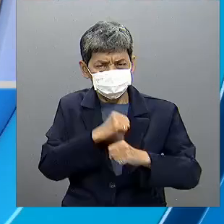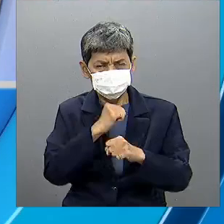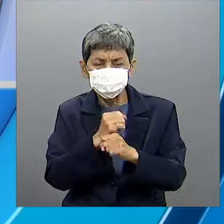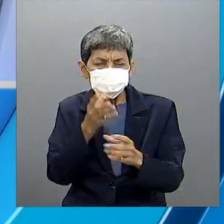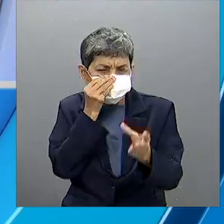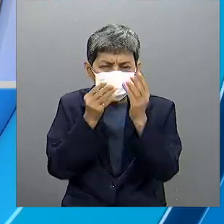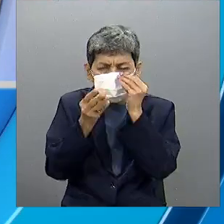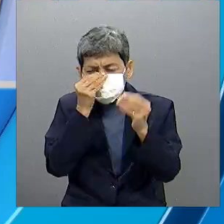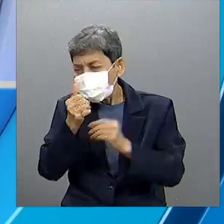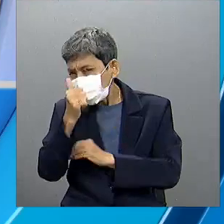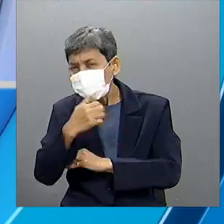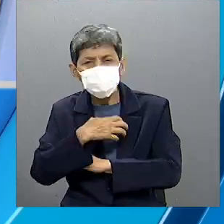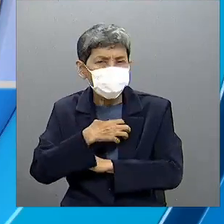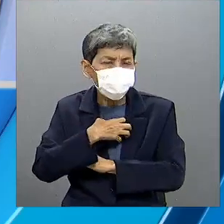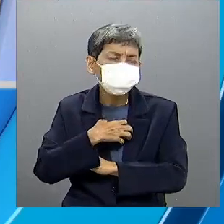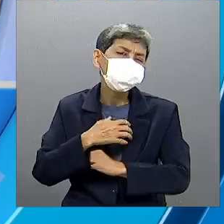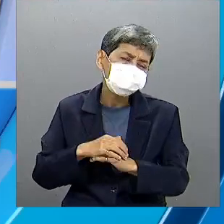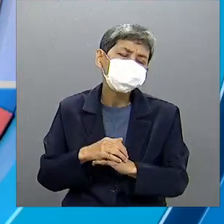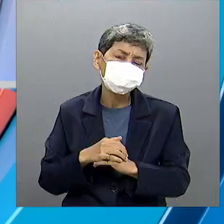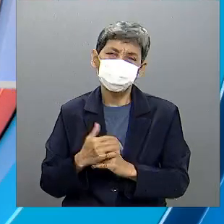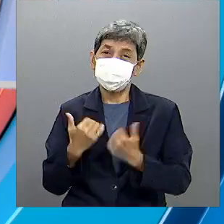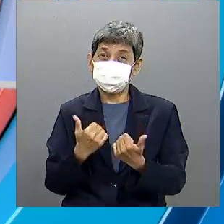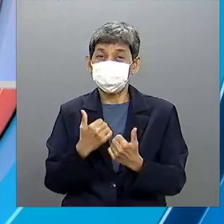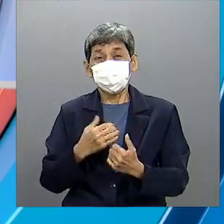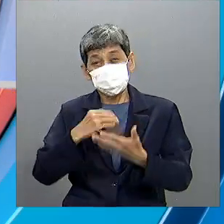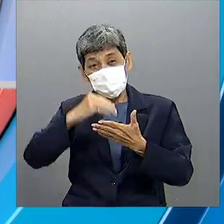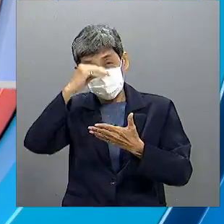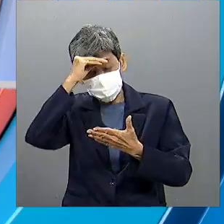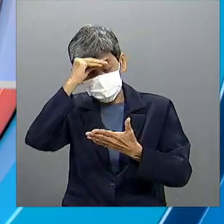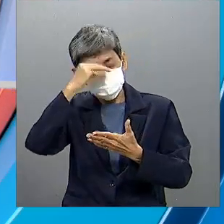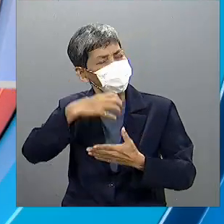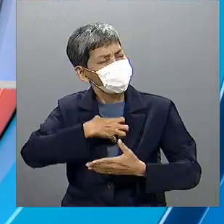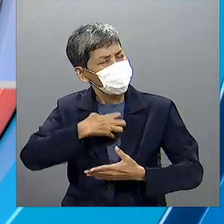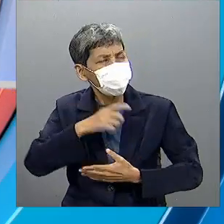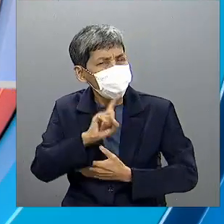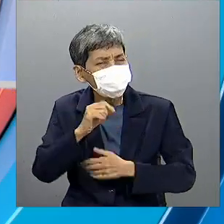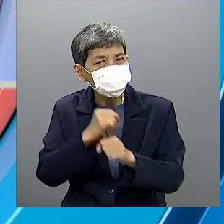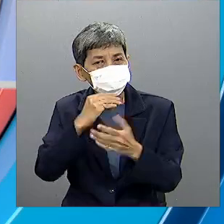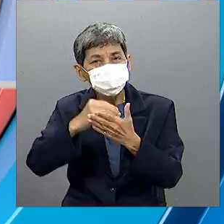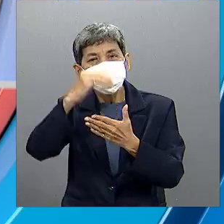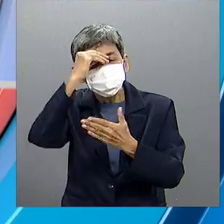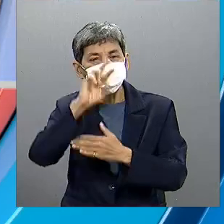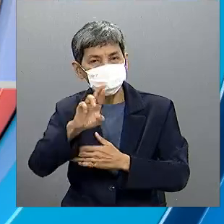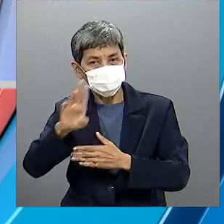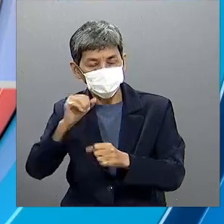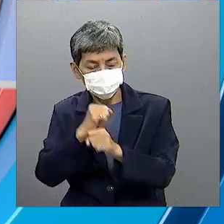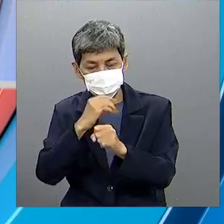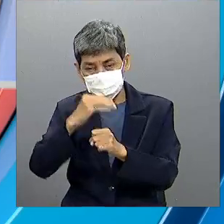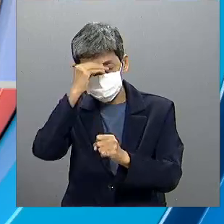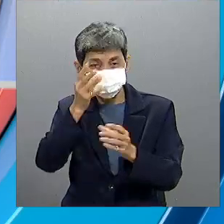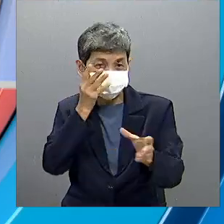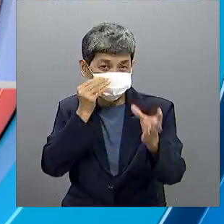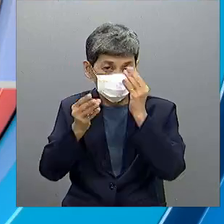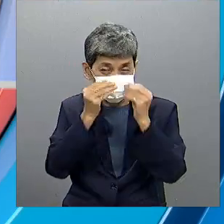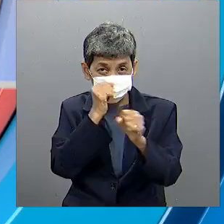ากขึ้นค่ะจริงๆแล้วเนี่ยบรรดาความต้องการของเด็กๆเขาต้องการให้ระบบการศึกษาหรือในเรื่องของการเรียนรู้สามารถดึง